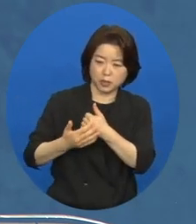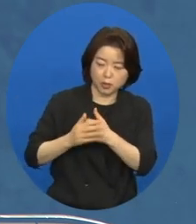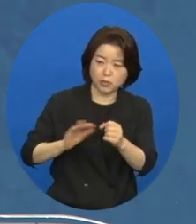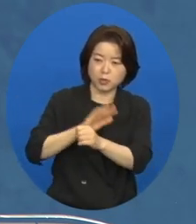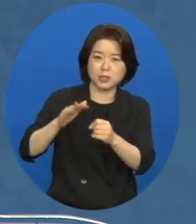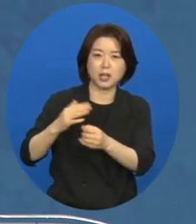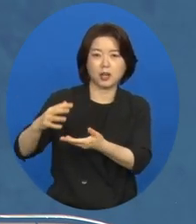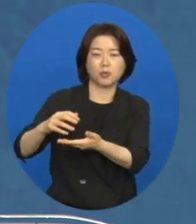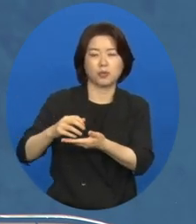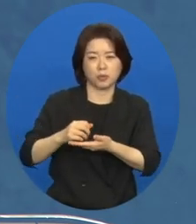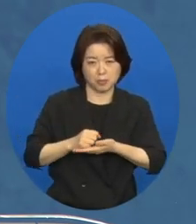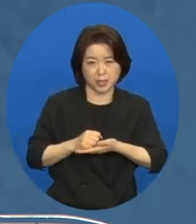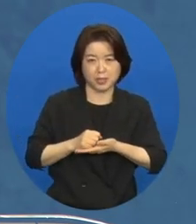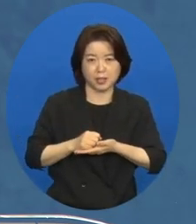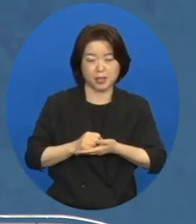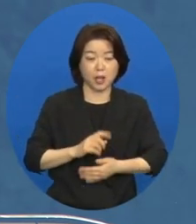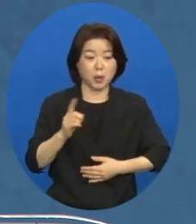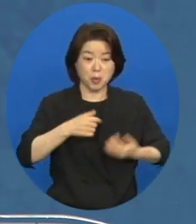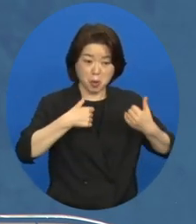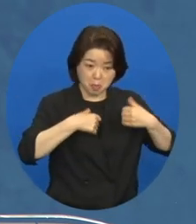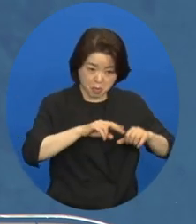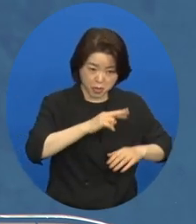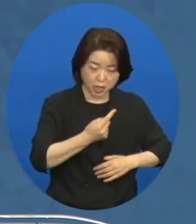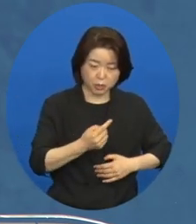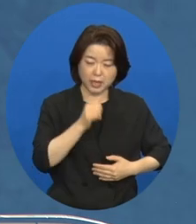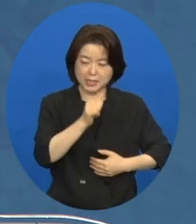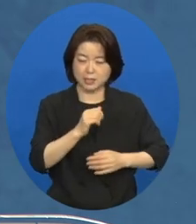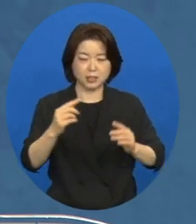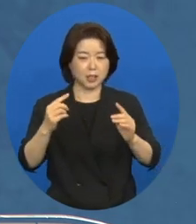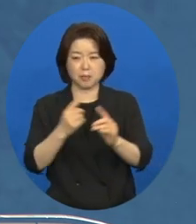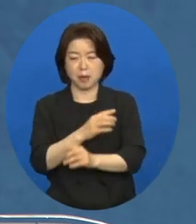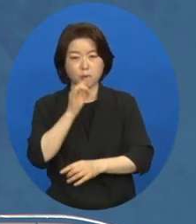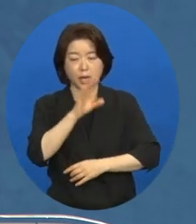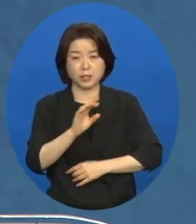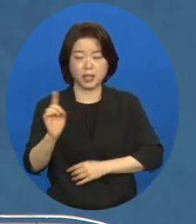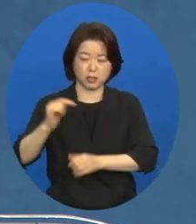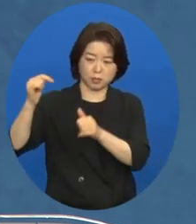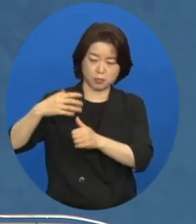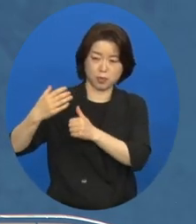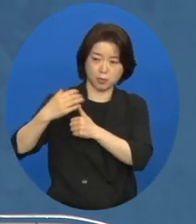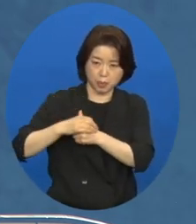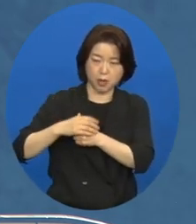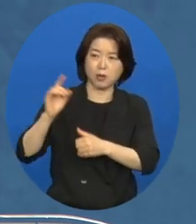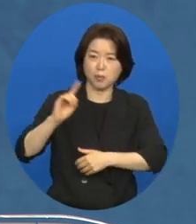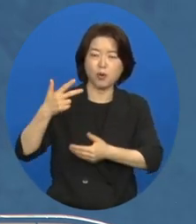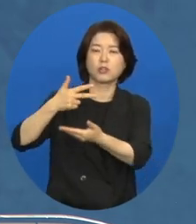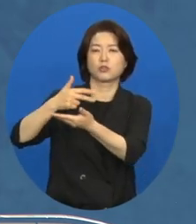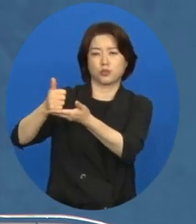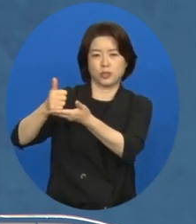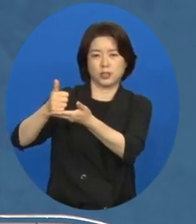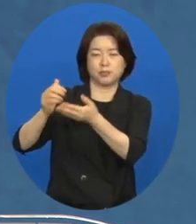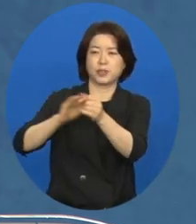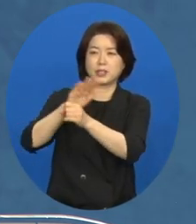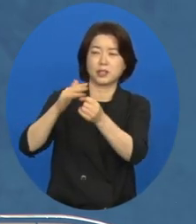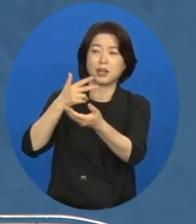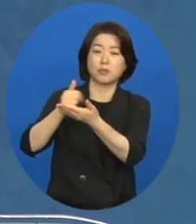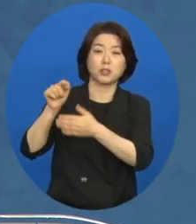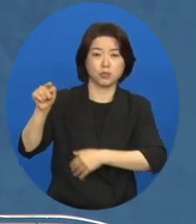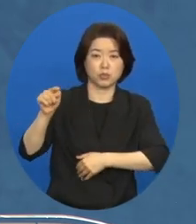받습니다. 무엇을 포기하더라도 절대 바꿀 수 없는 사명이고 주님이십니다. 사랑합니다,